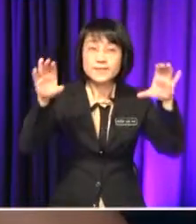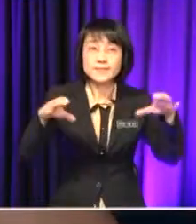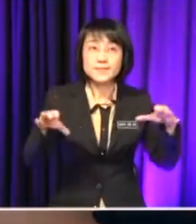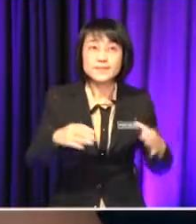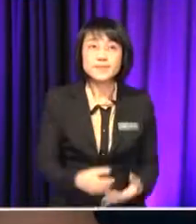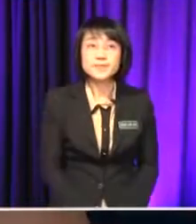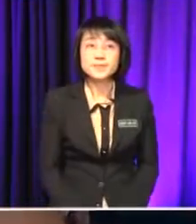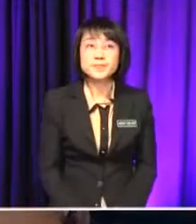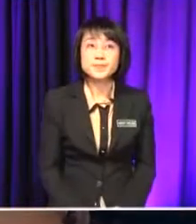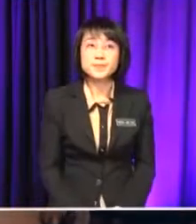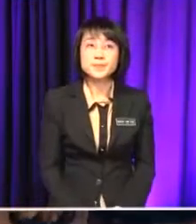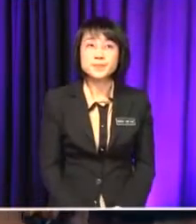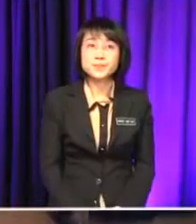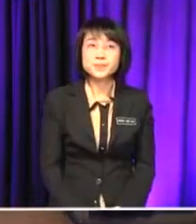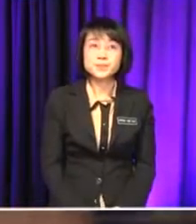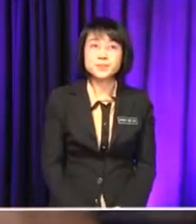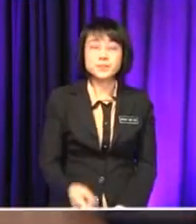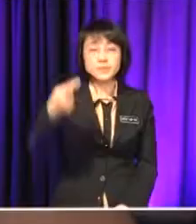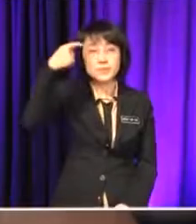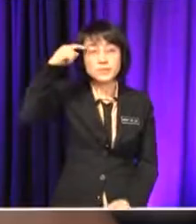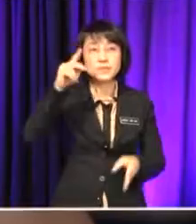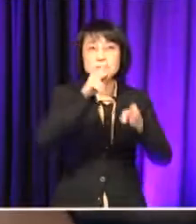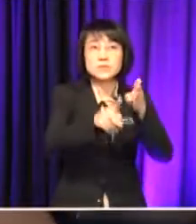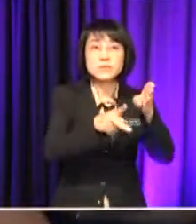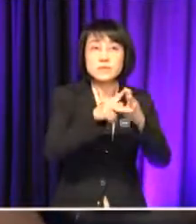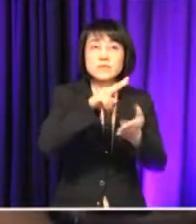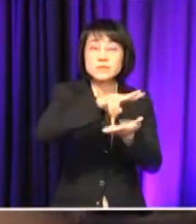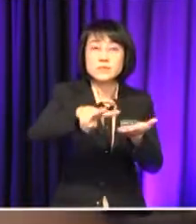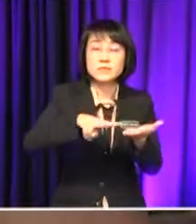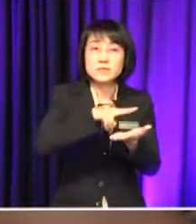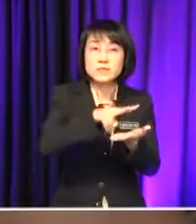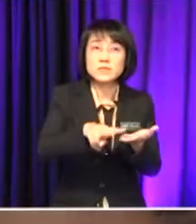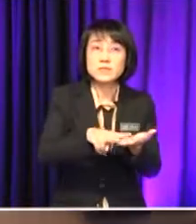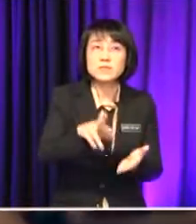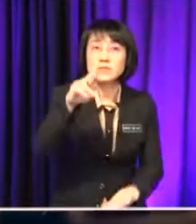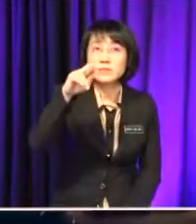betul. Okey. Kemudian untuk kabel video iaitu